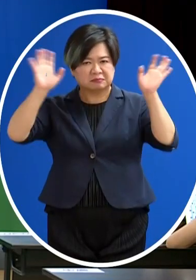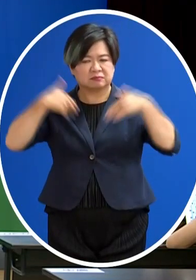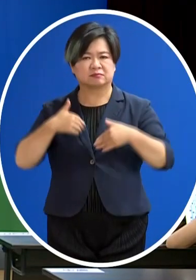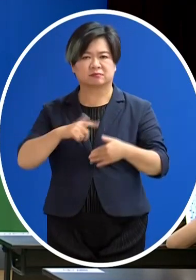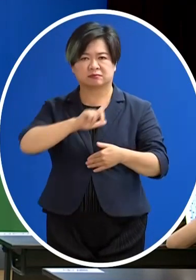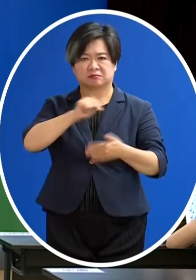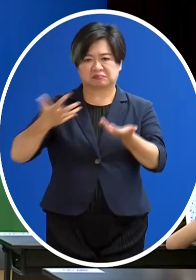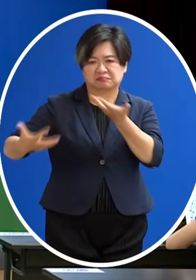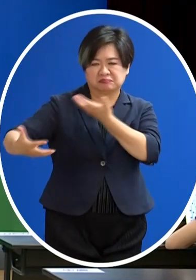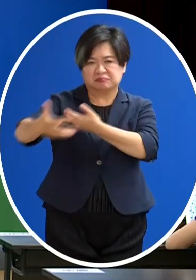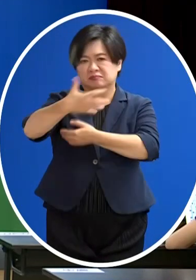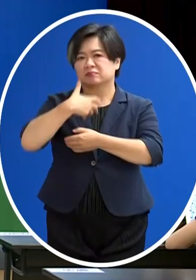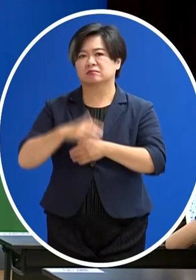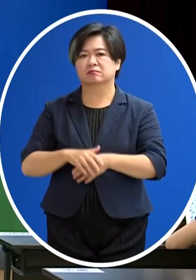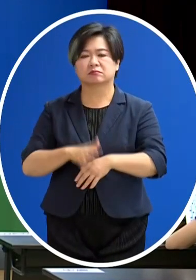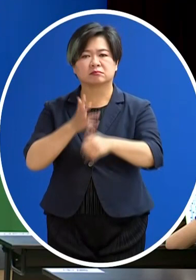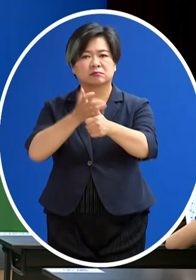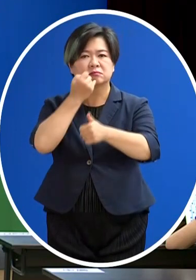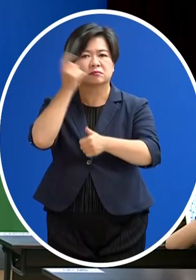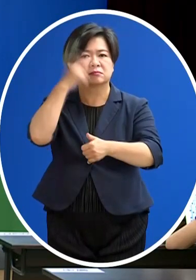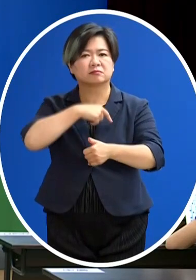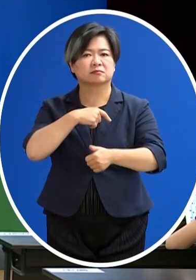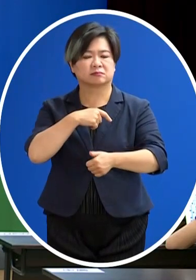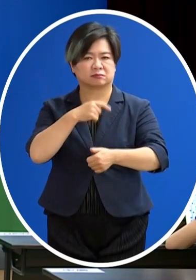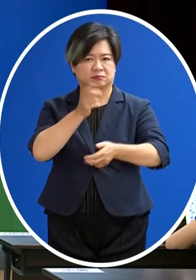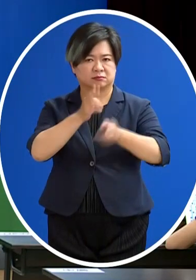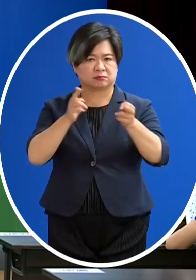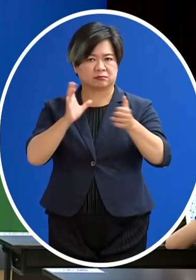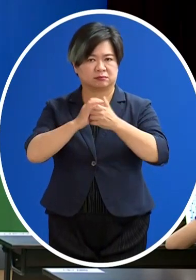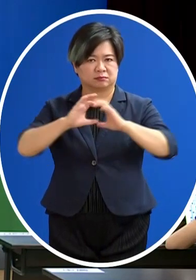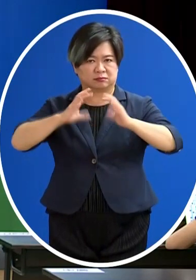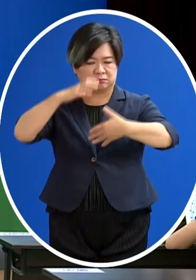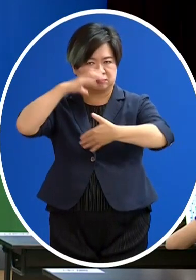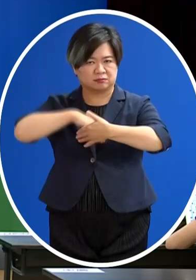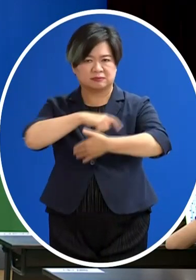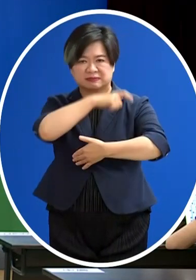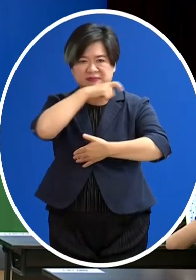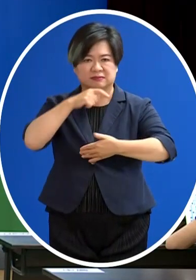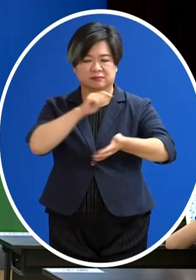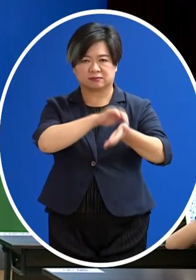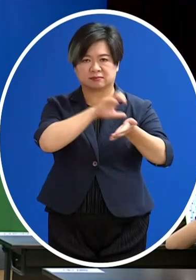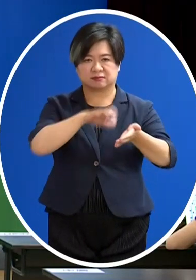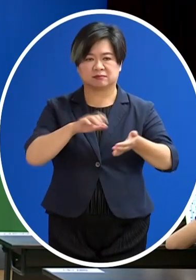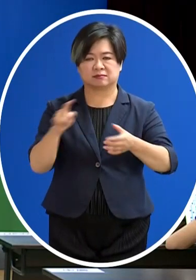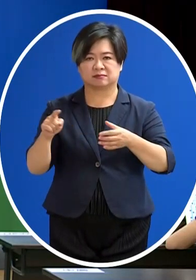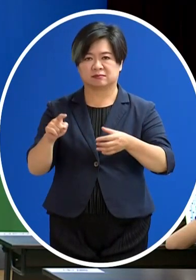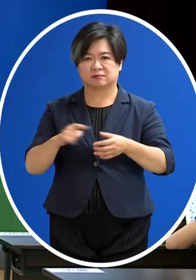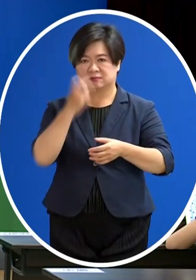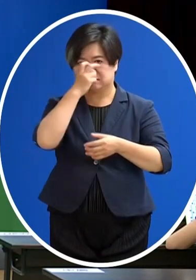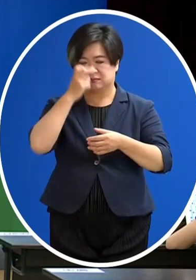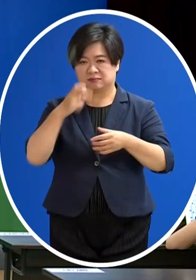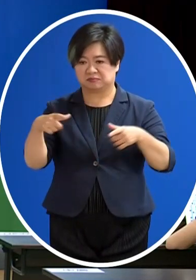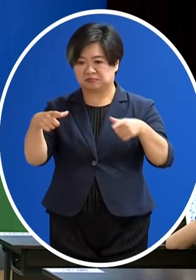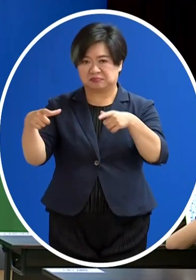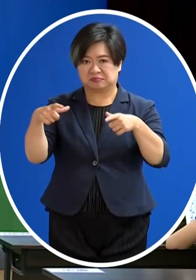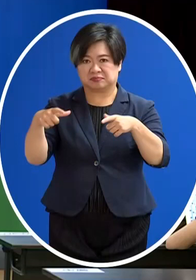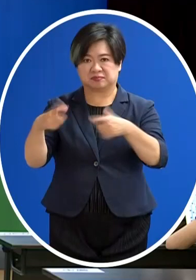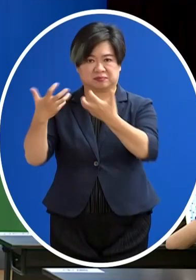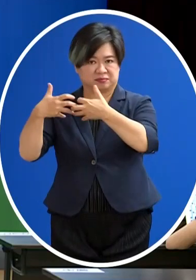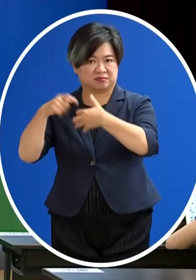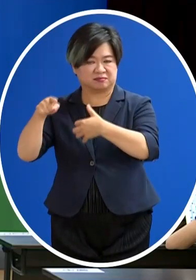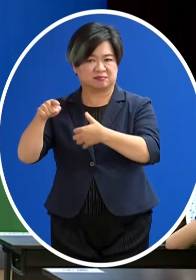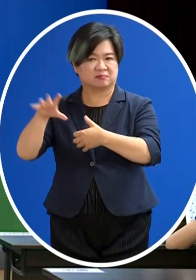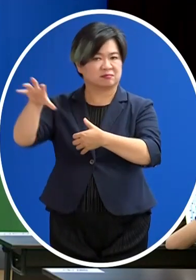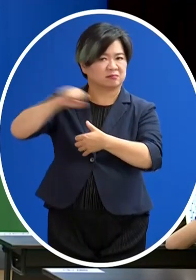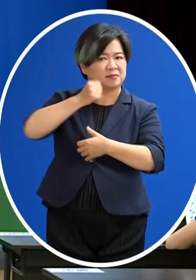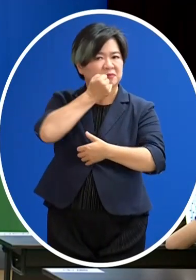这个时候是不是考虑呢，能够大手笔的来征用国内私人医疗机构的高通量核酸检验仪，或是征召退